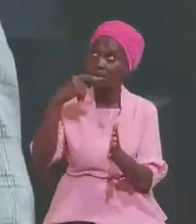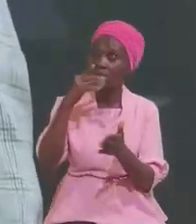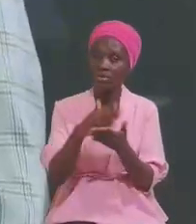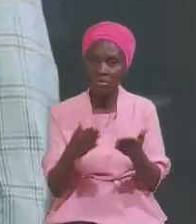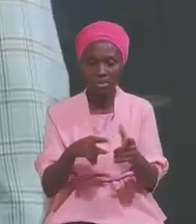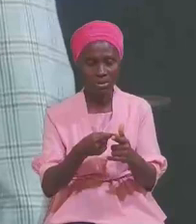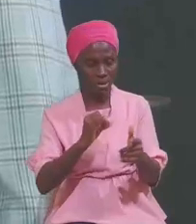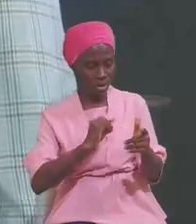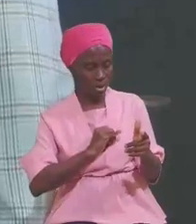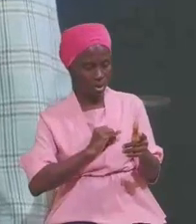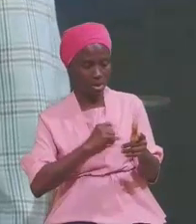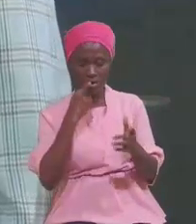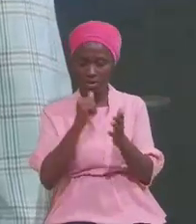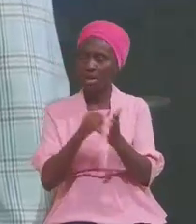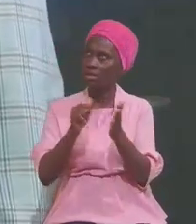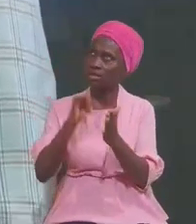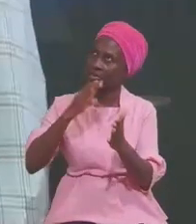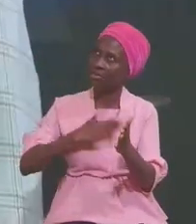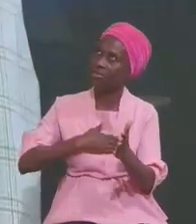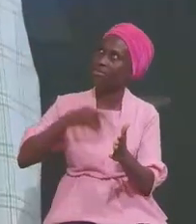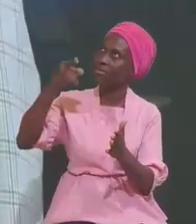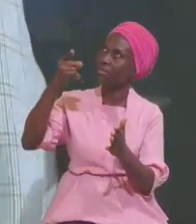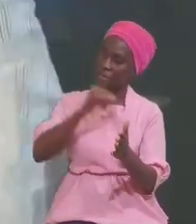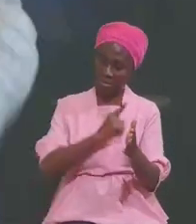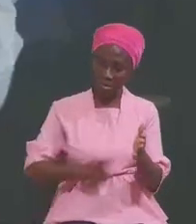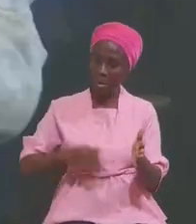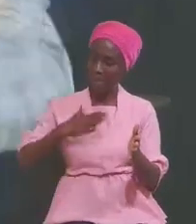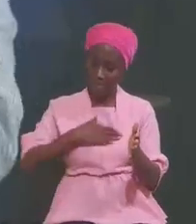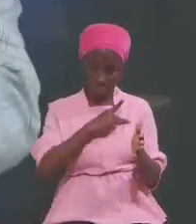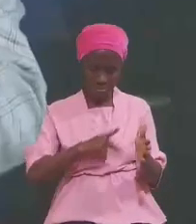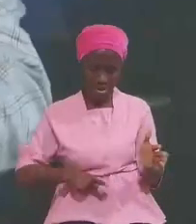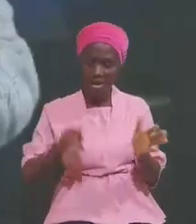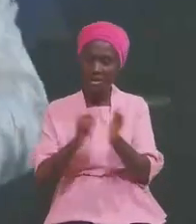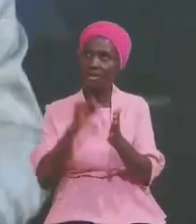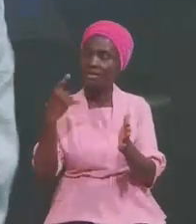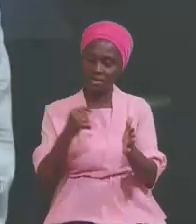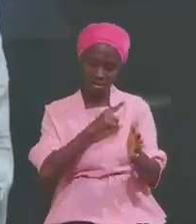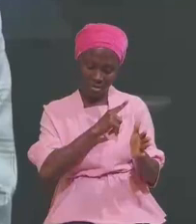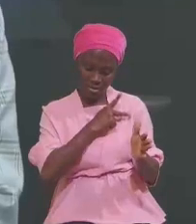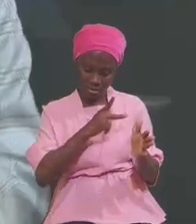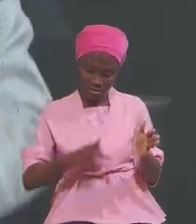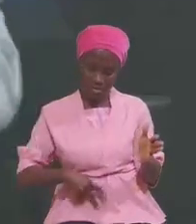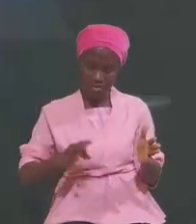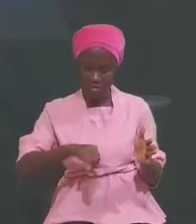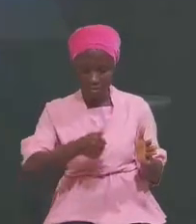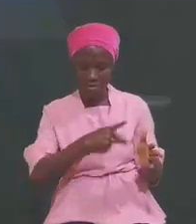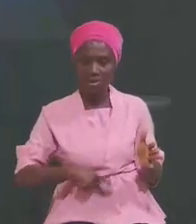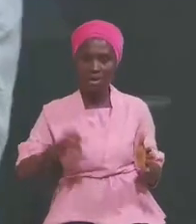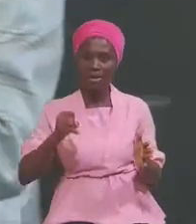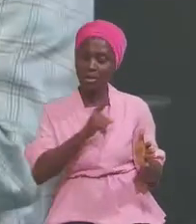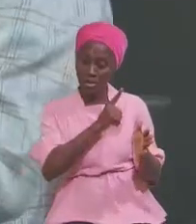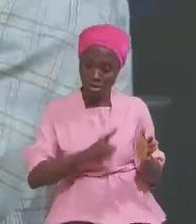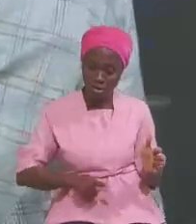c'est mon Seigneur, c'est mon roi, c'est le roi des rois, c'est le Seigneur des seigneurs. Il a parlé. Et